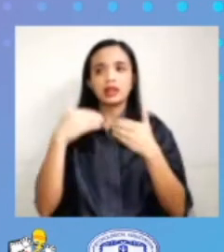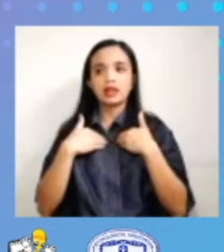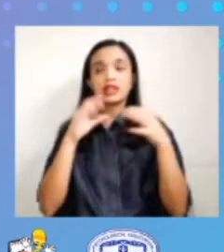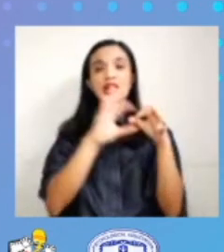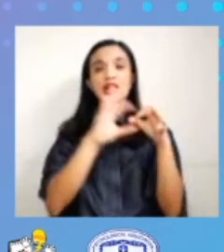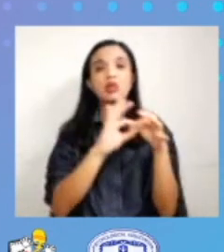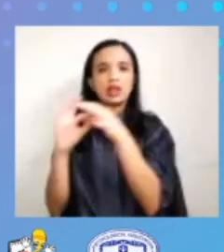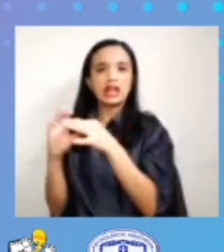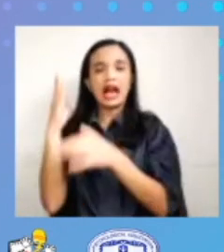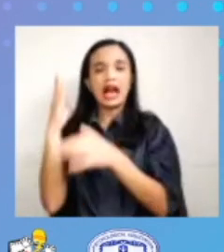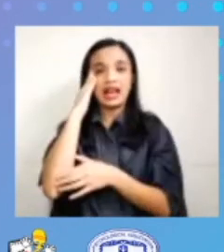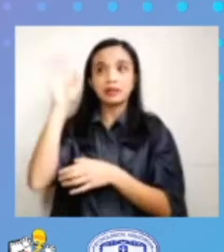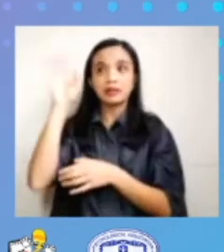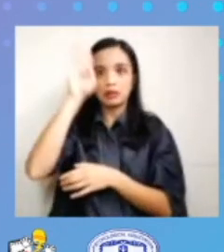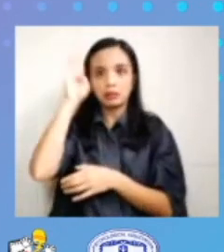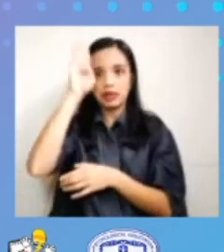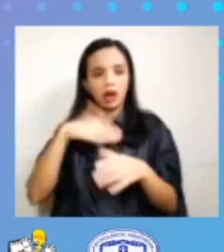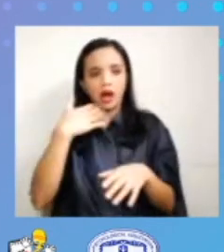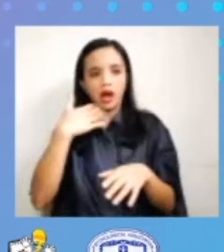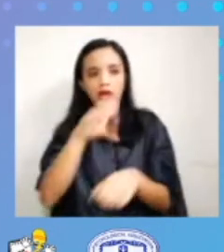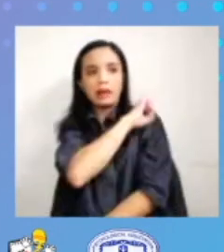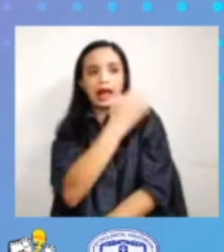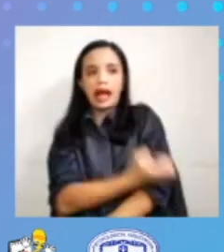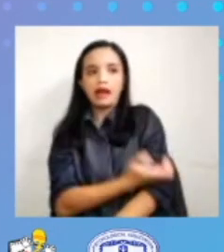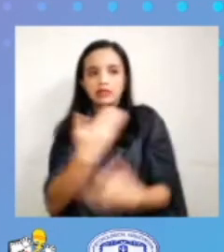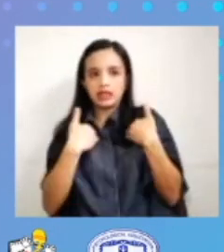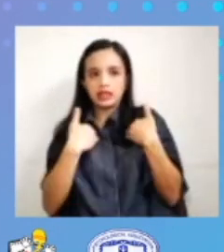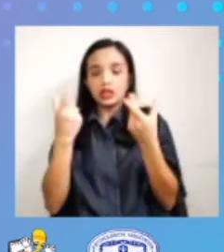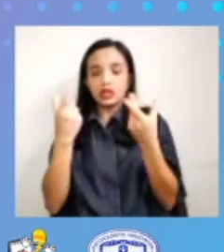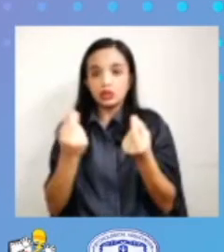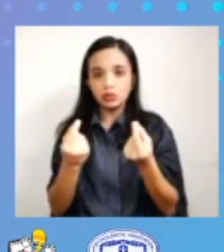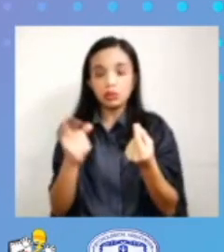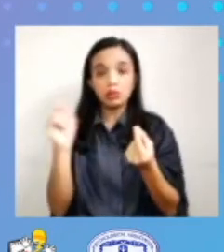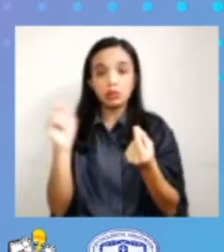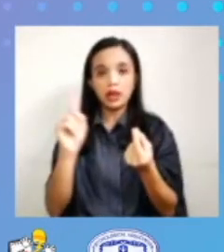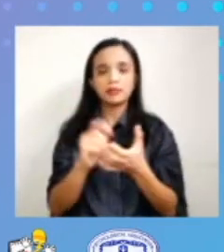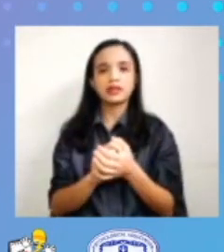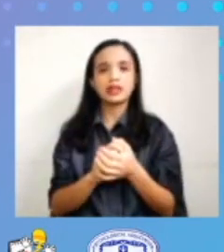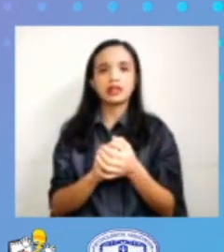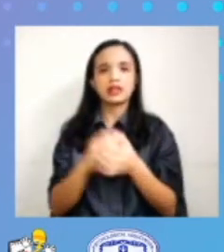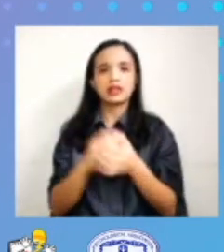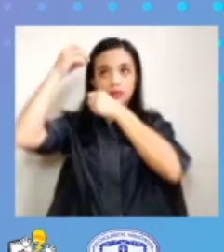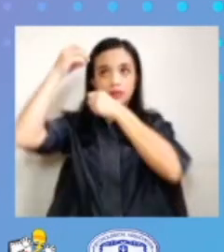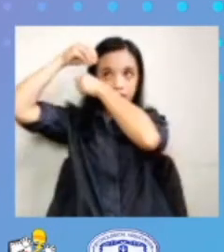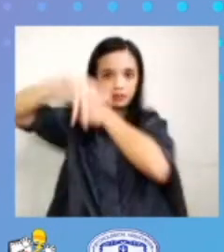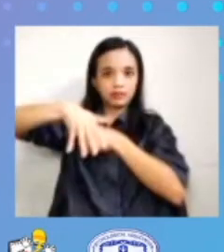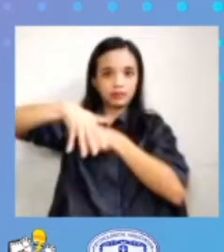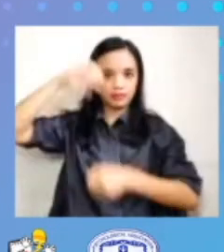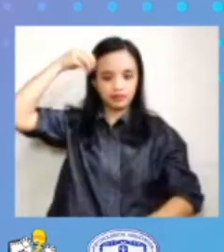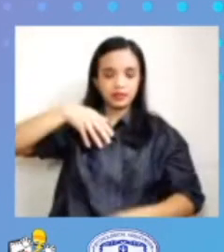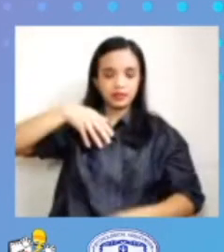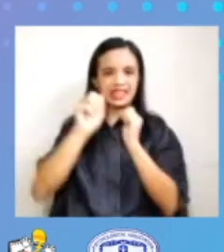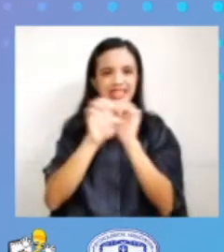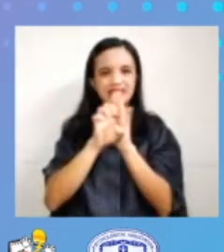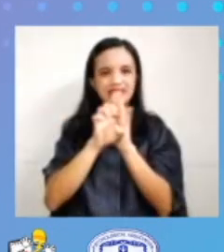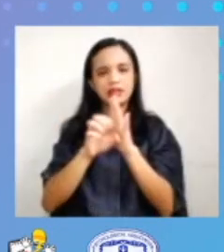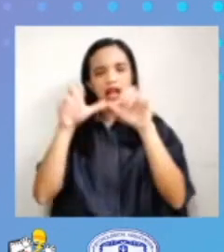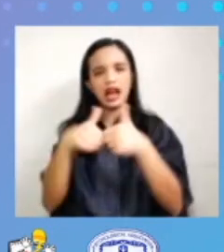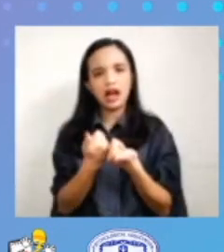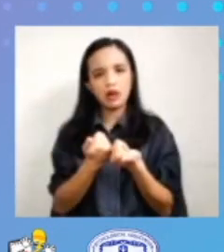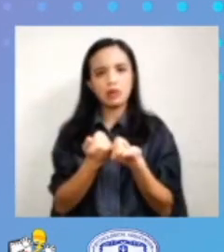feeling your muscles here. Tama? Tama ba ako yung mga terms ko? Huwag niyo nang pansinin yung terms ko. Basta yung nararamdaman mo,